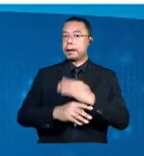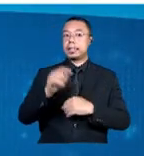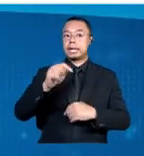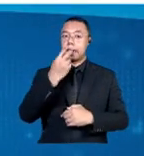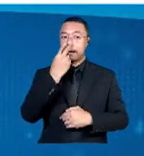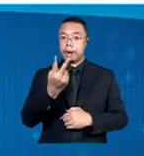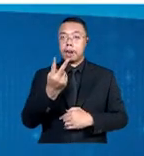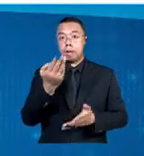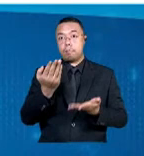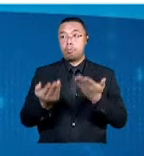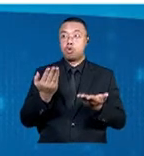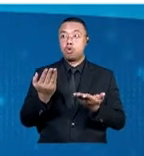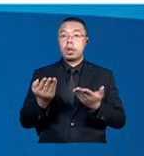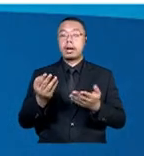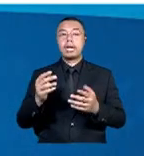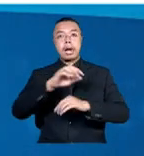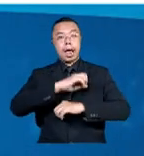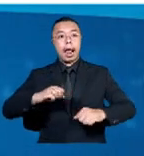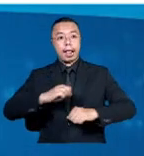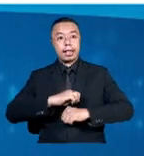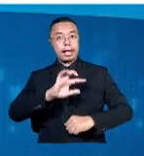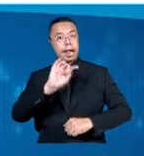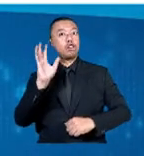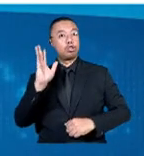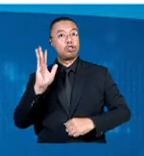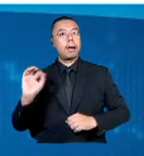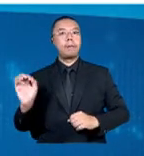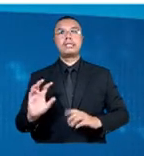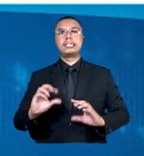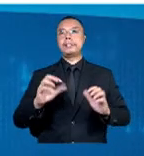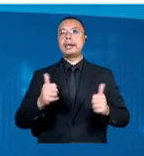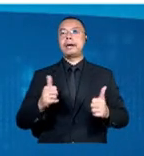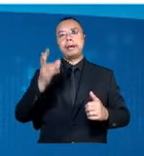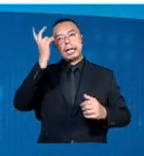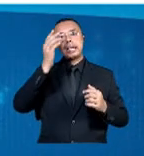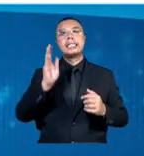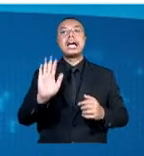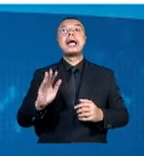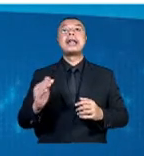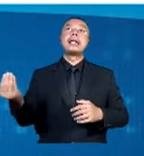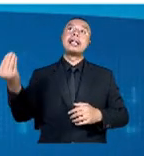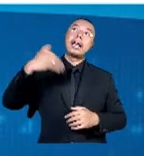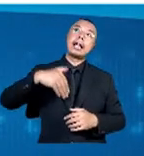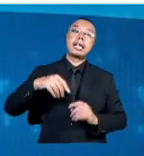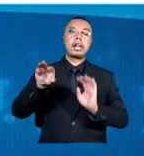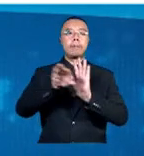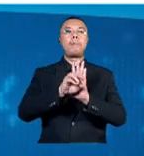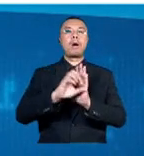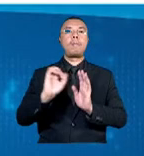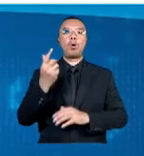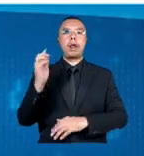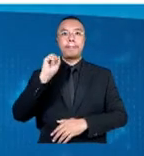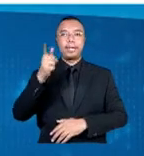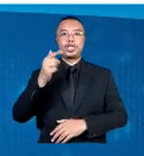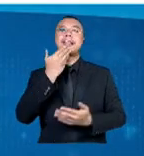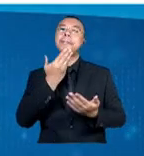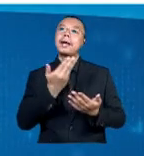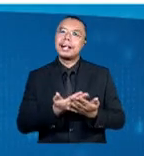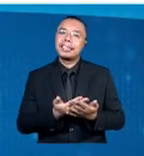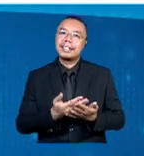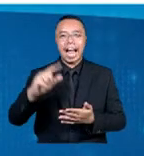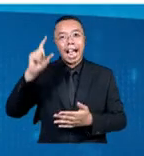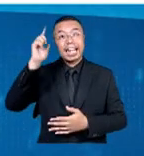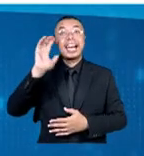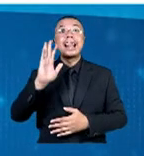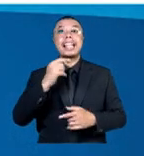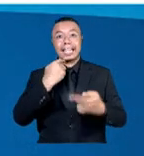ini menyaksikan mungkin, dan para atlet yang sudah mulai bersiap dan rencananya memang akan tiba di Papua mulai besok. Terima kasih Mbak Angki,